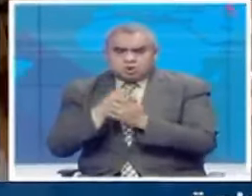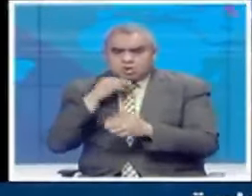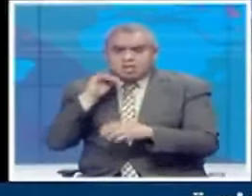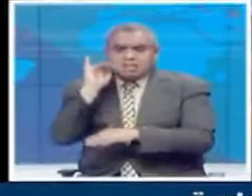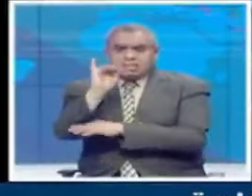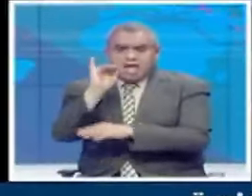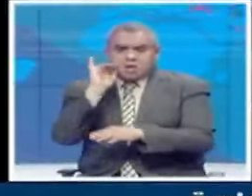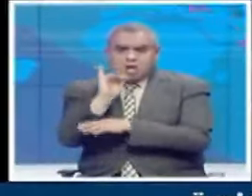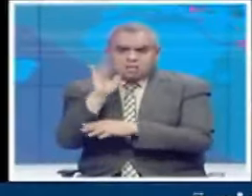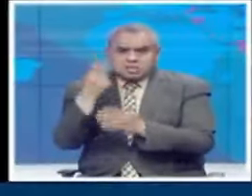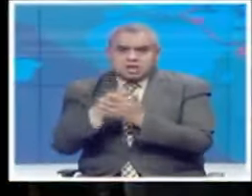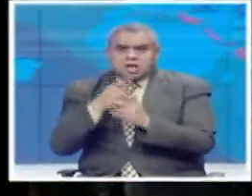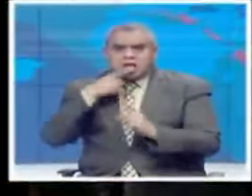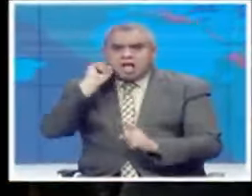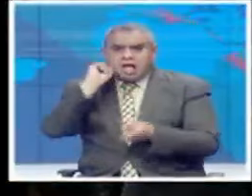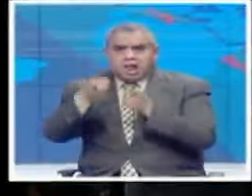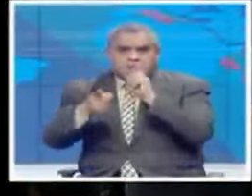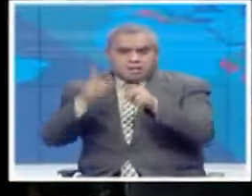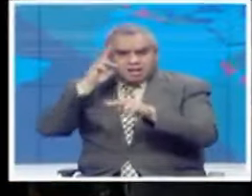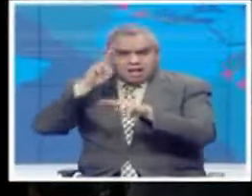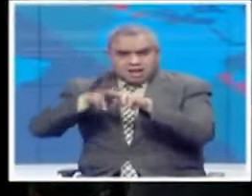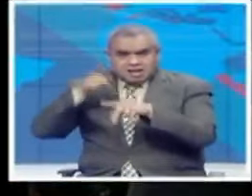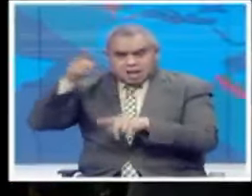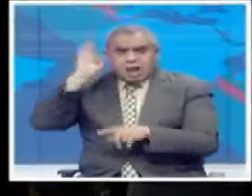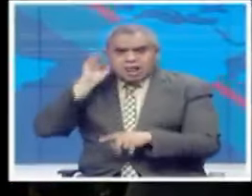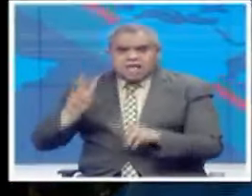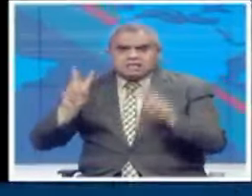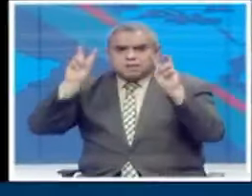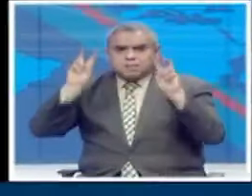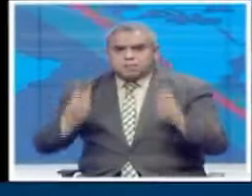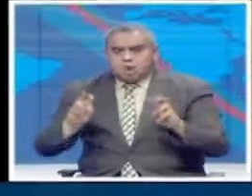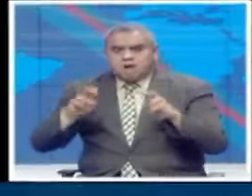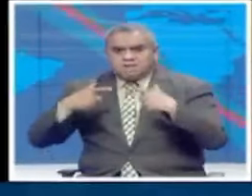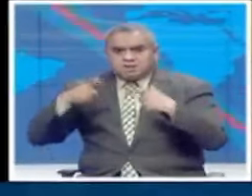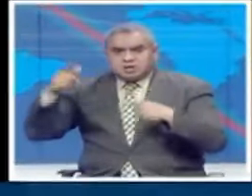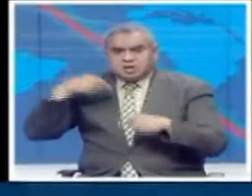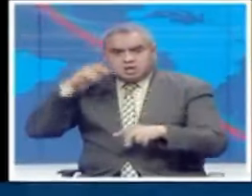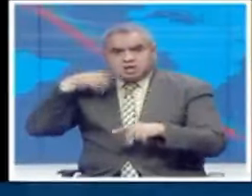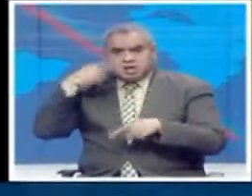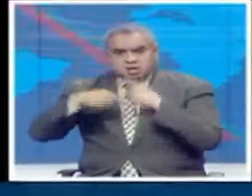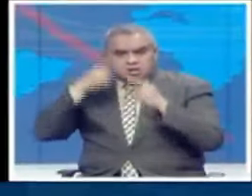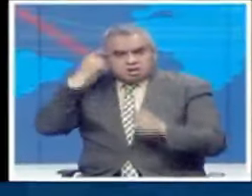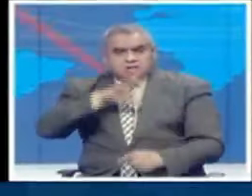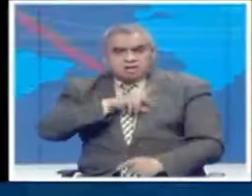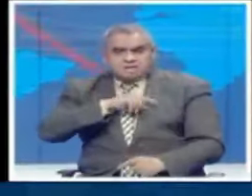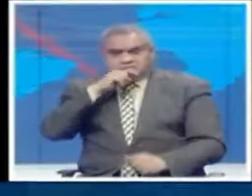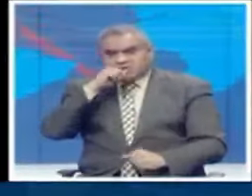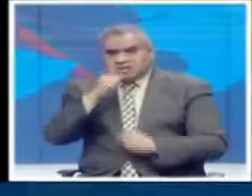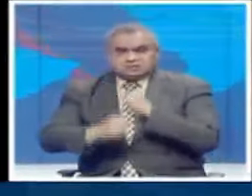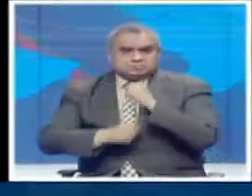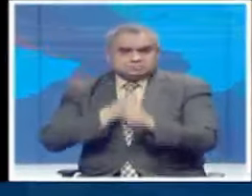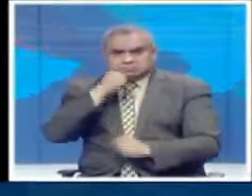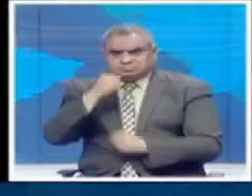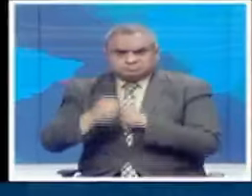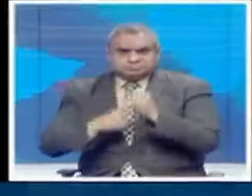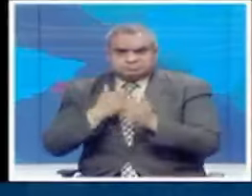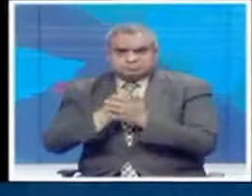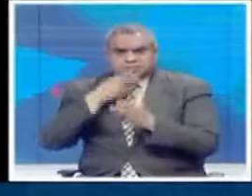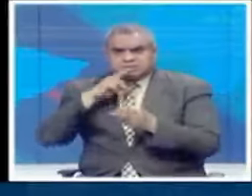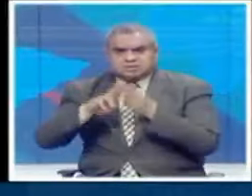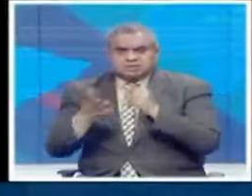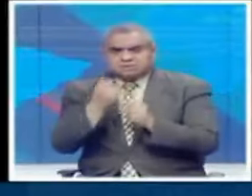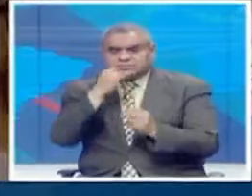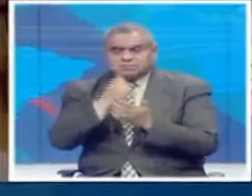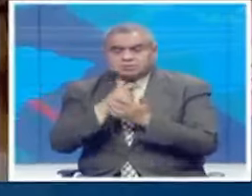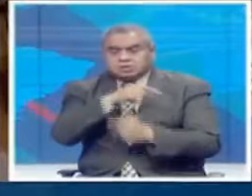دولية لوقف إطلاق النار في غزة، ولكن إسرائيل صماء الأذن لا تبالي بمن تقتلهم من